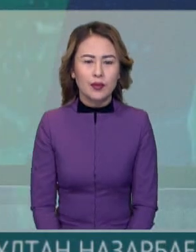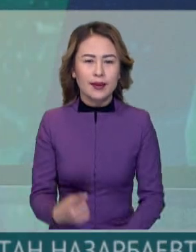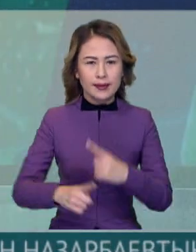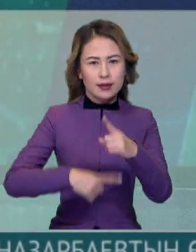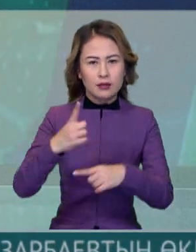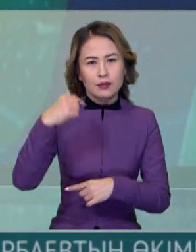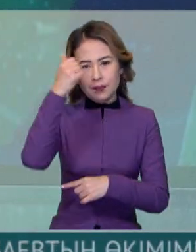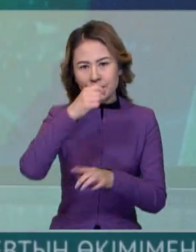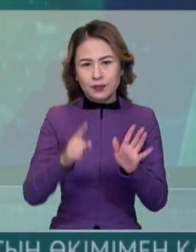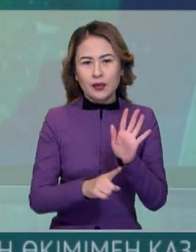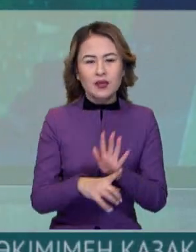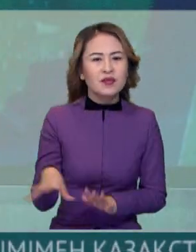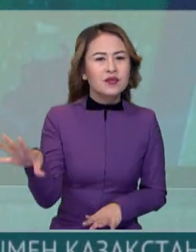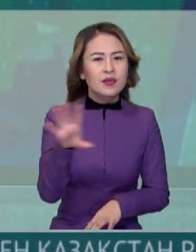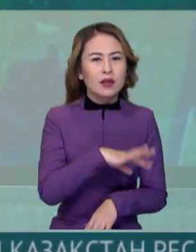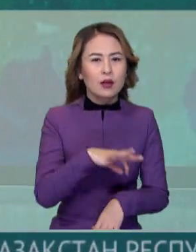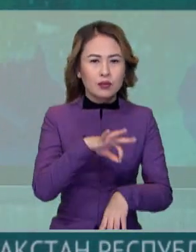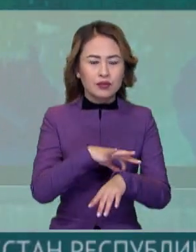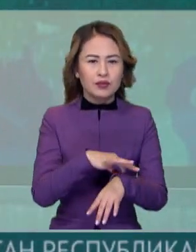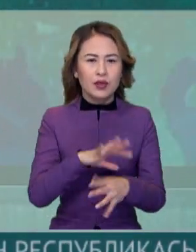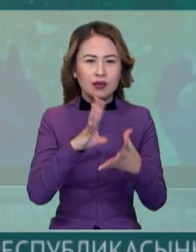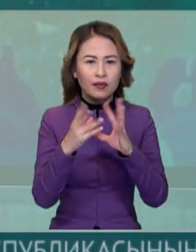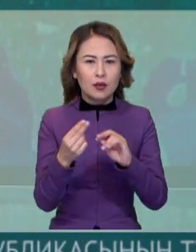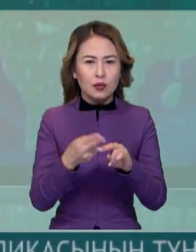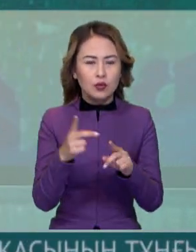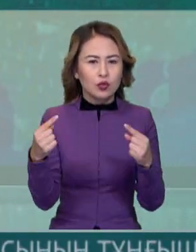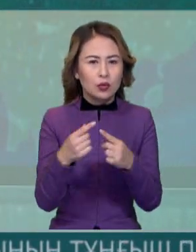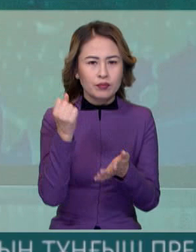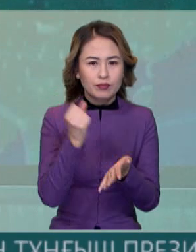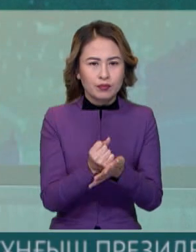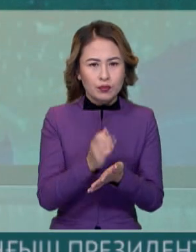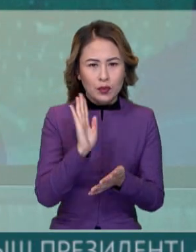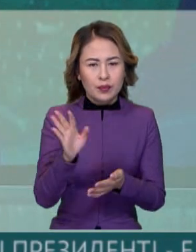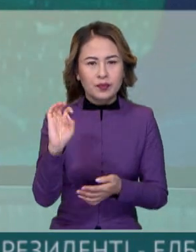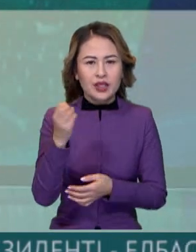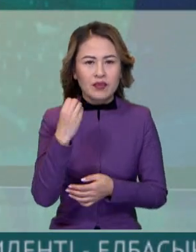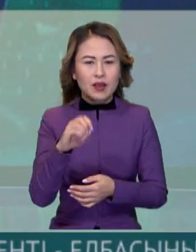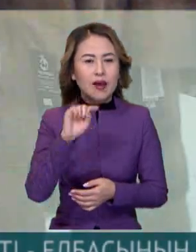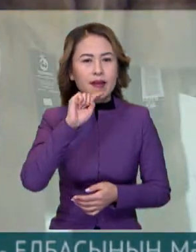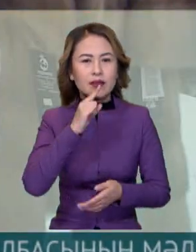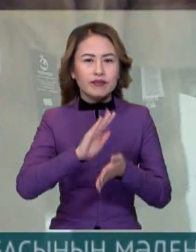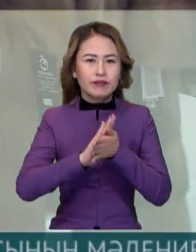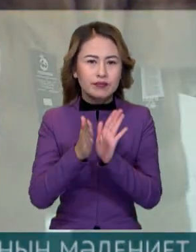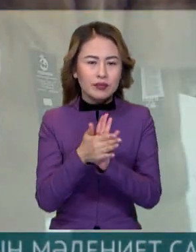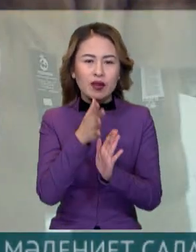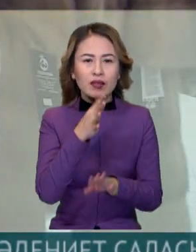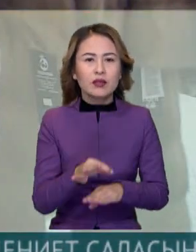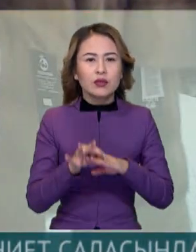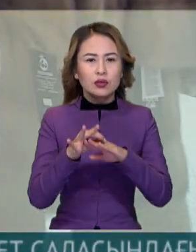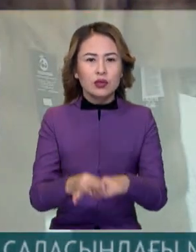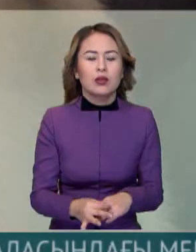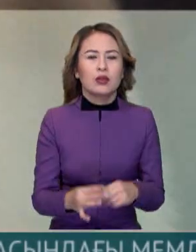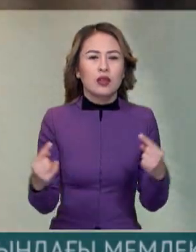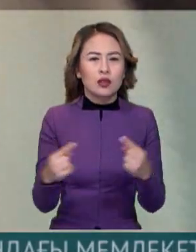Келесі жылдан бастап елдегі барлық тері бұйымдары таңбаланады. Бұл Еуразиялық экономикалық одақтың келісім аясында жүзеге асырылып